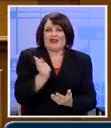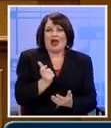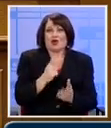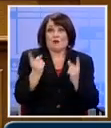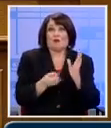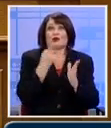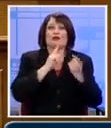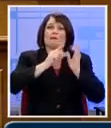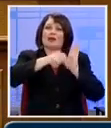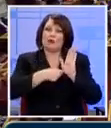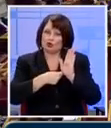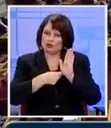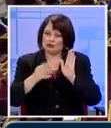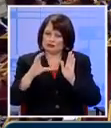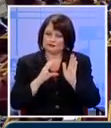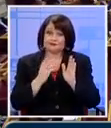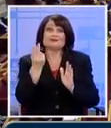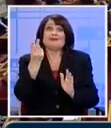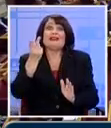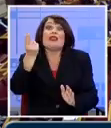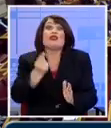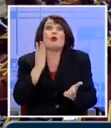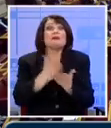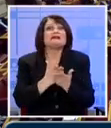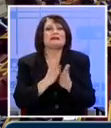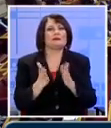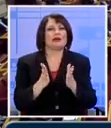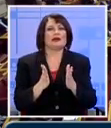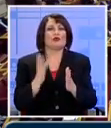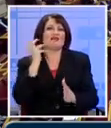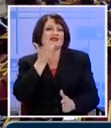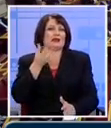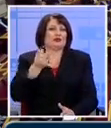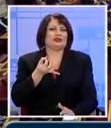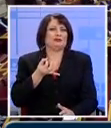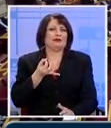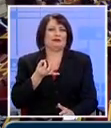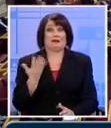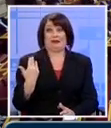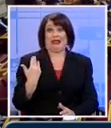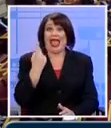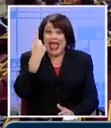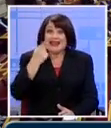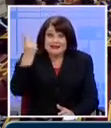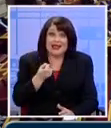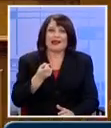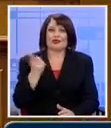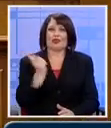στο πρώτο μνημόνιο. 2,5 είπε ο μέσος όρος, είπε ο Βενιζέλος. Το τελευταίο ήταν με